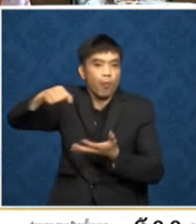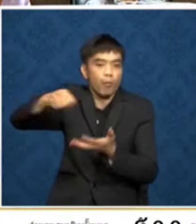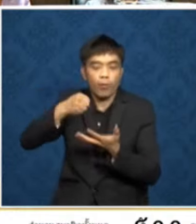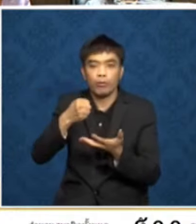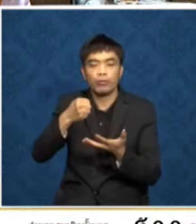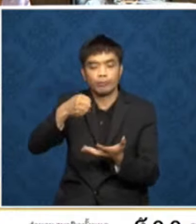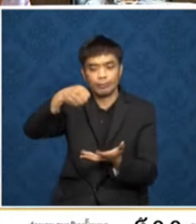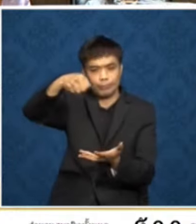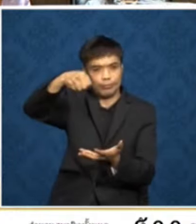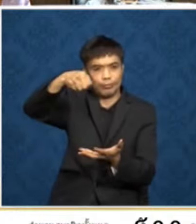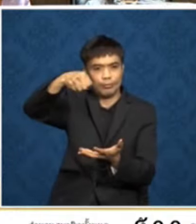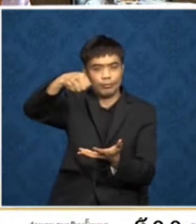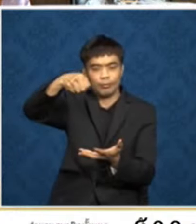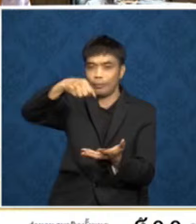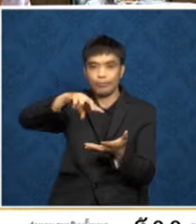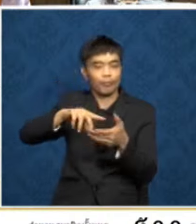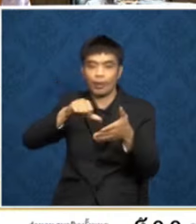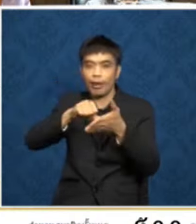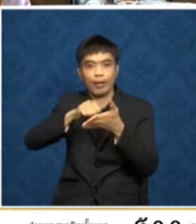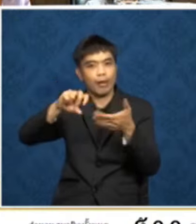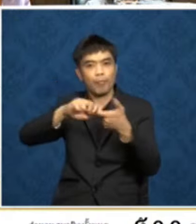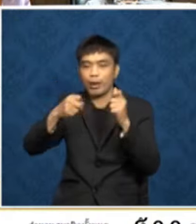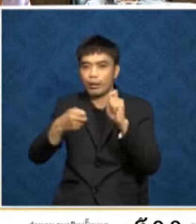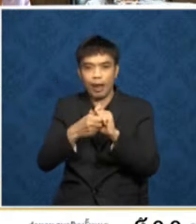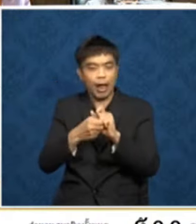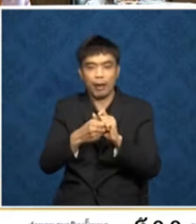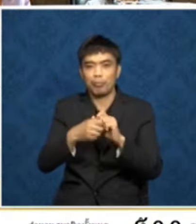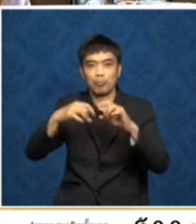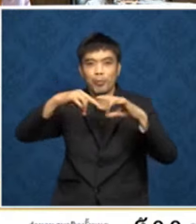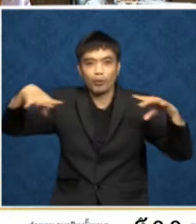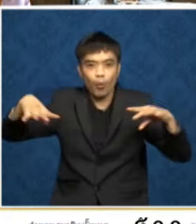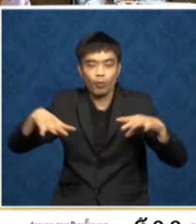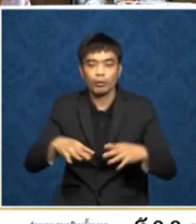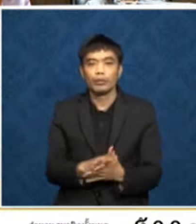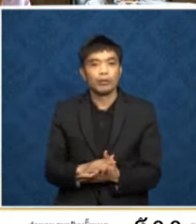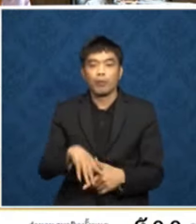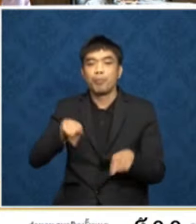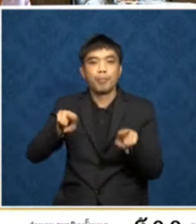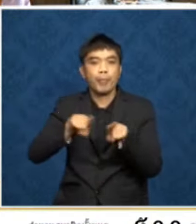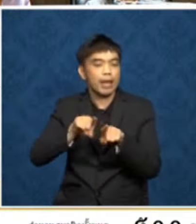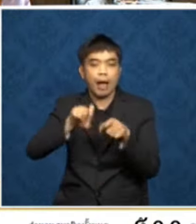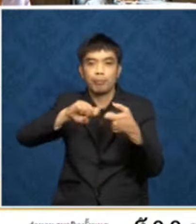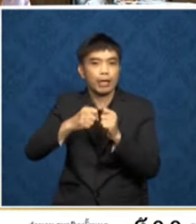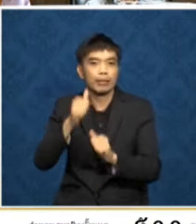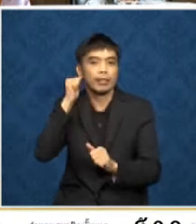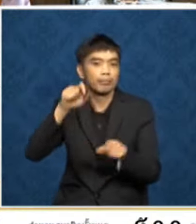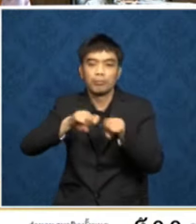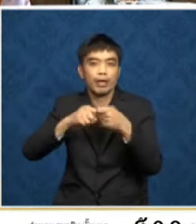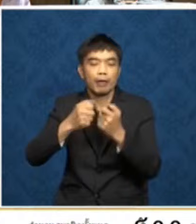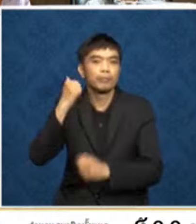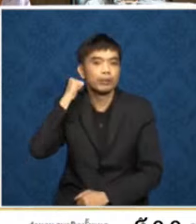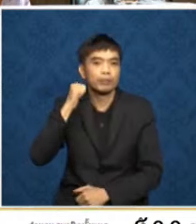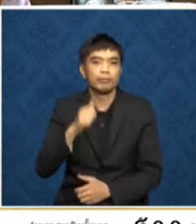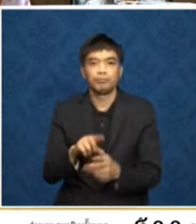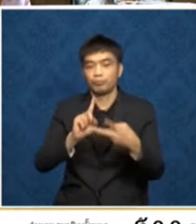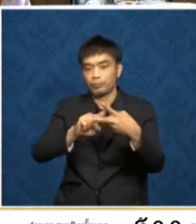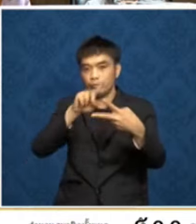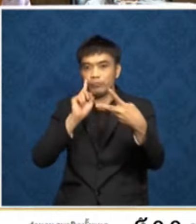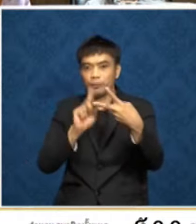ปัญหาแบบปลายเหตุไม่จบไม่สิ้นจนกลายเป็นปัญหาที่คลาคะซังอยู่อย่างงั้นล่ะค่ะท่านประธาน 2